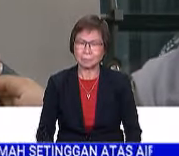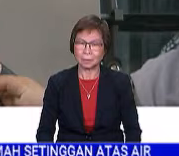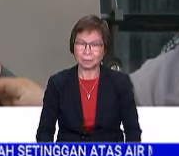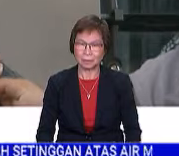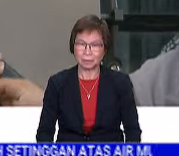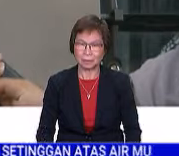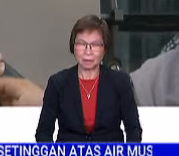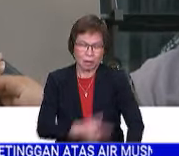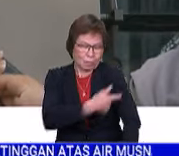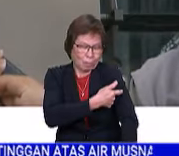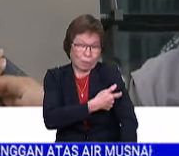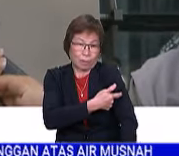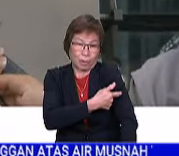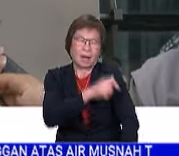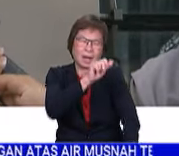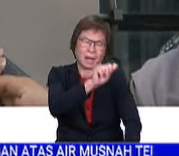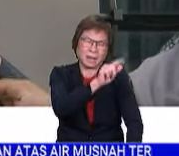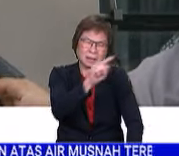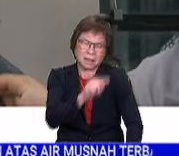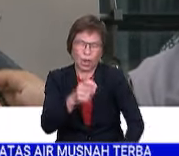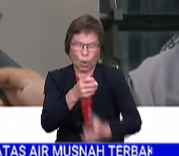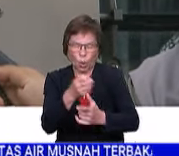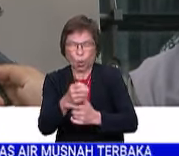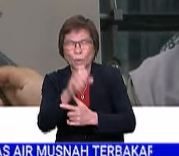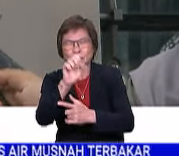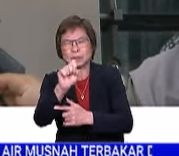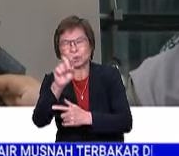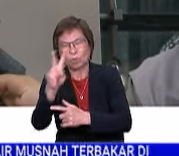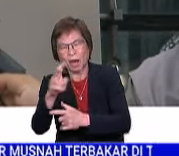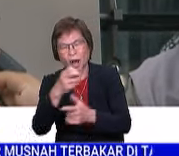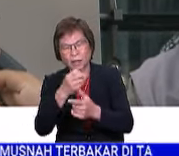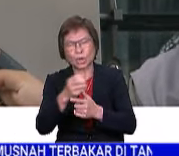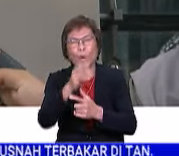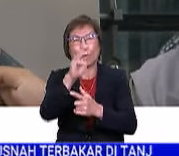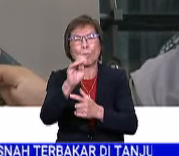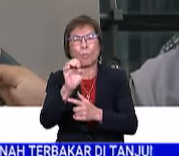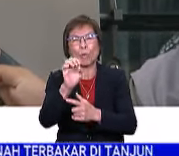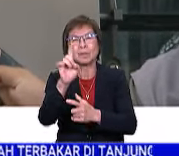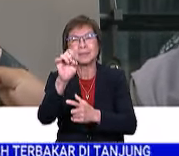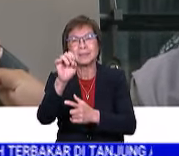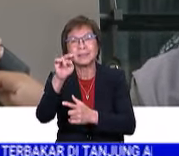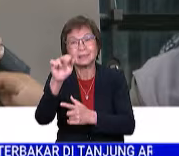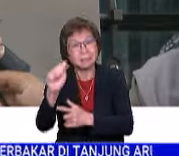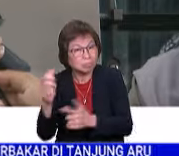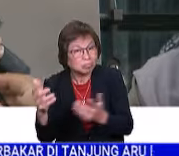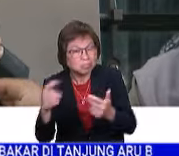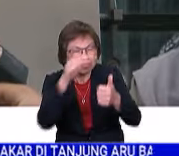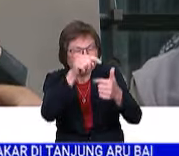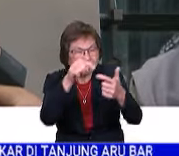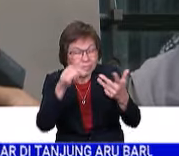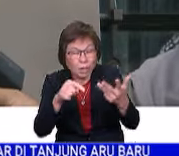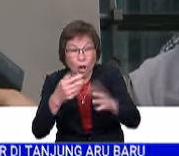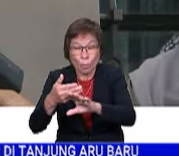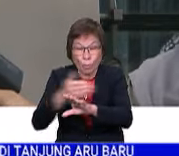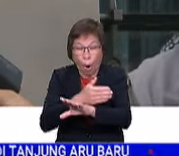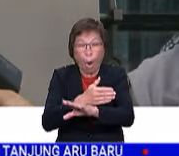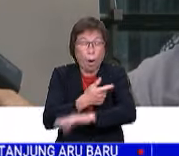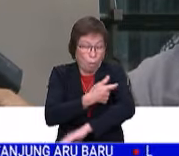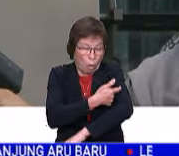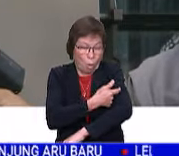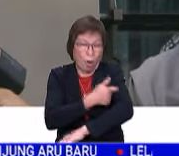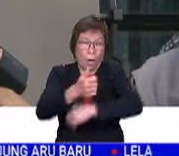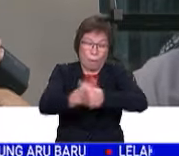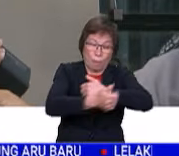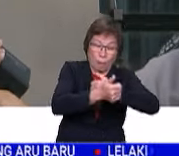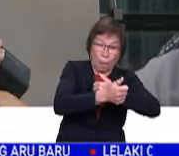Kira vaksin itu AstraZeneca ke, Sinovac ke ataupun Moderna ke, okay. Sebelum you ada, you punya itu